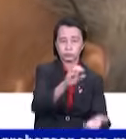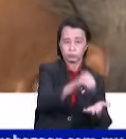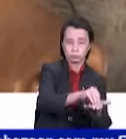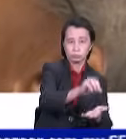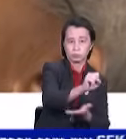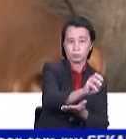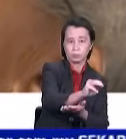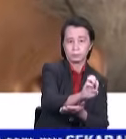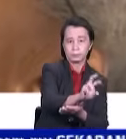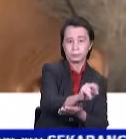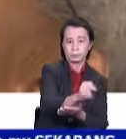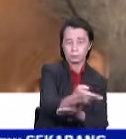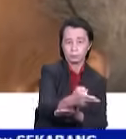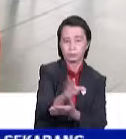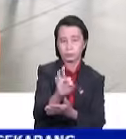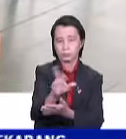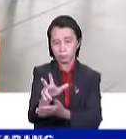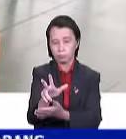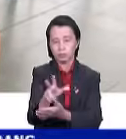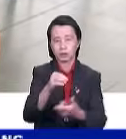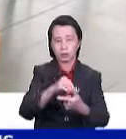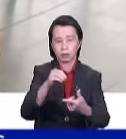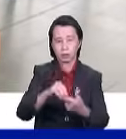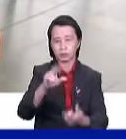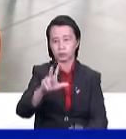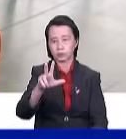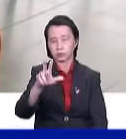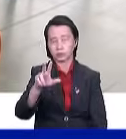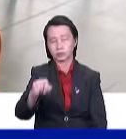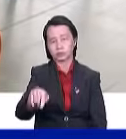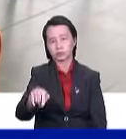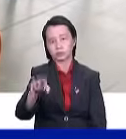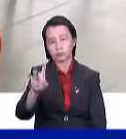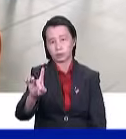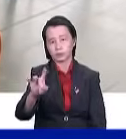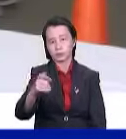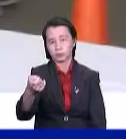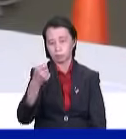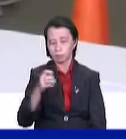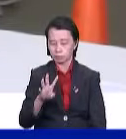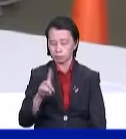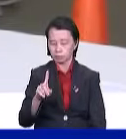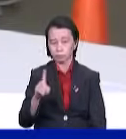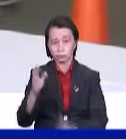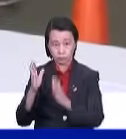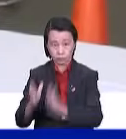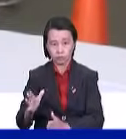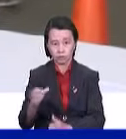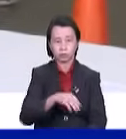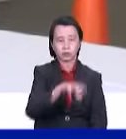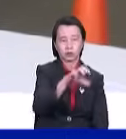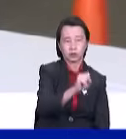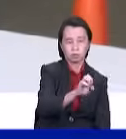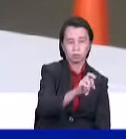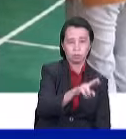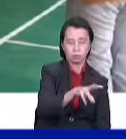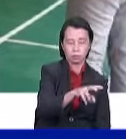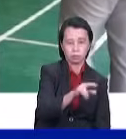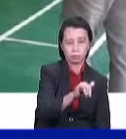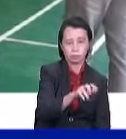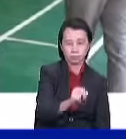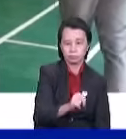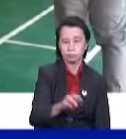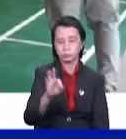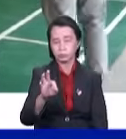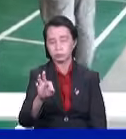sebanyak 93100 atau 38 daripada 41 cache dan Trian sebanyak 95